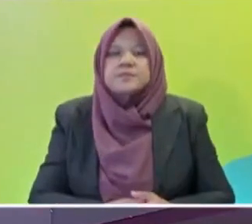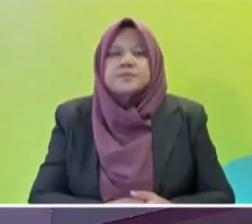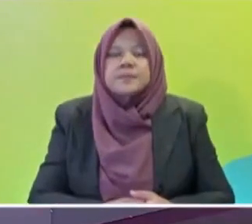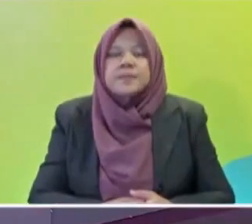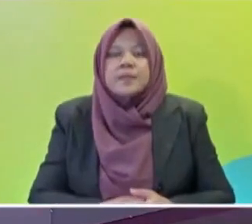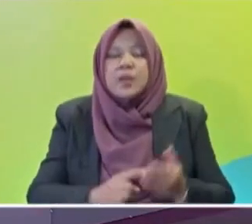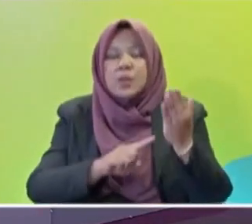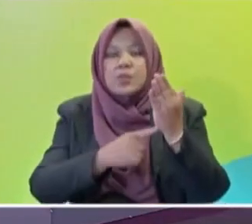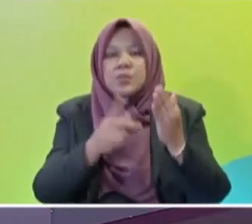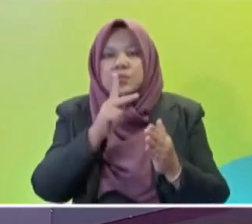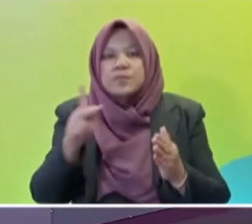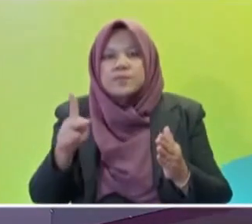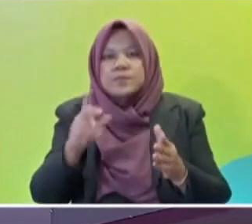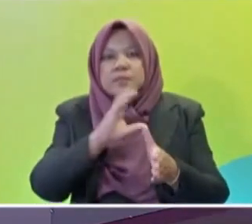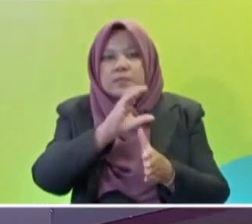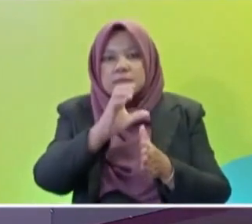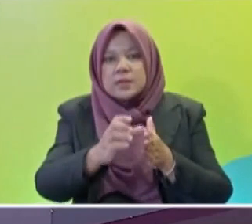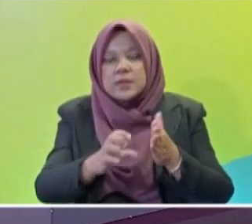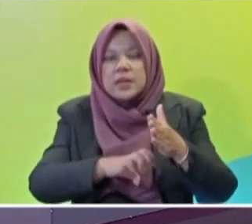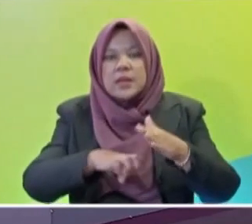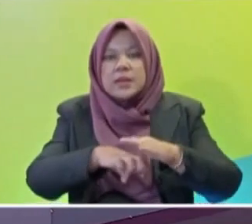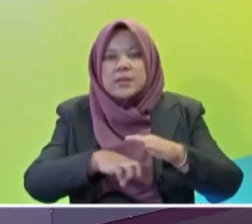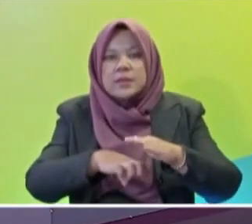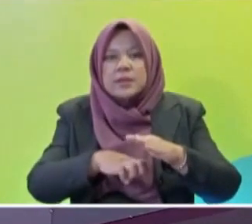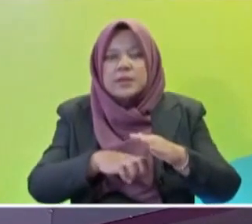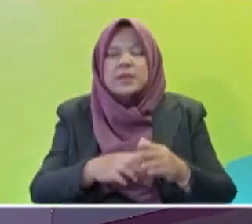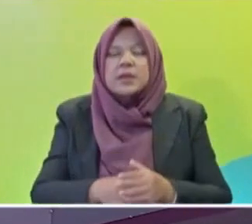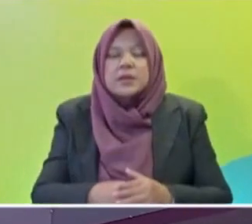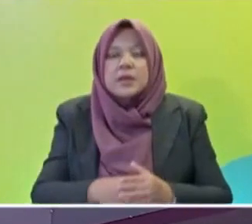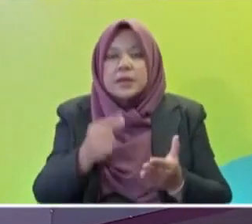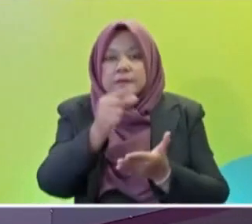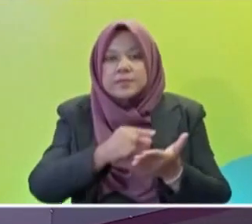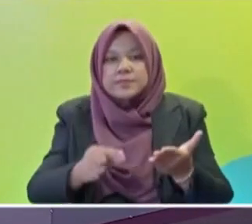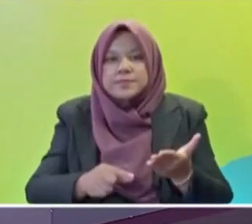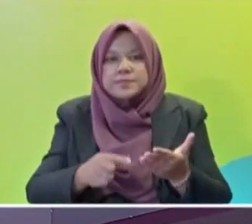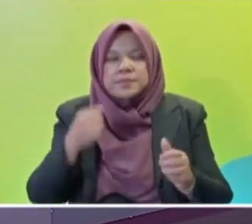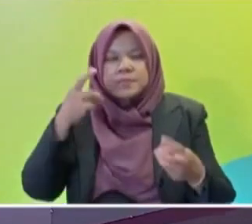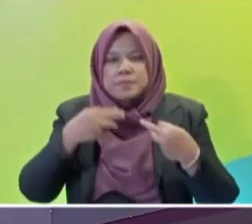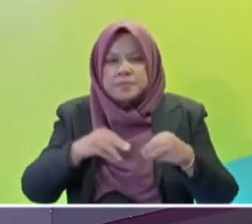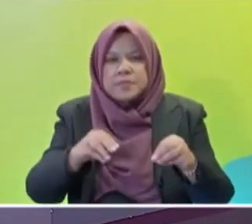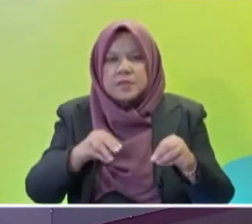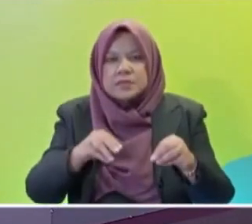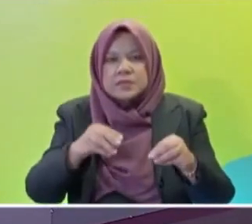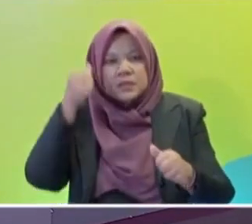kita memberikan dengan elemen dan prinsip rekaan grafik Baiklah murid-murid masih ingat